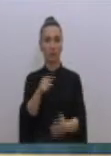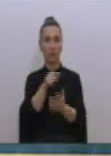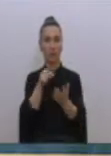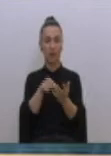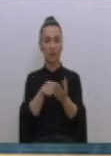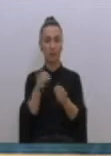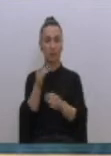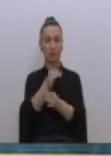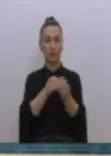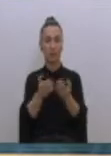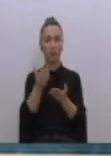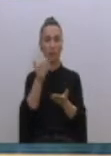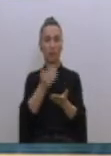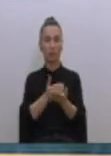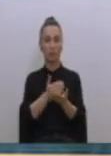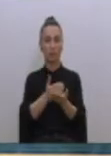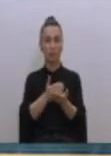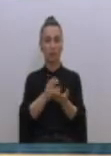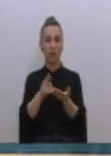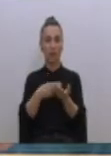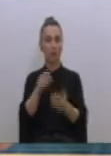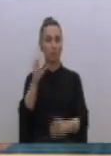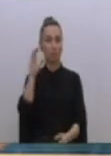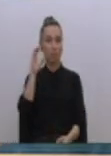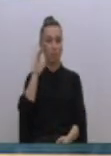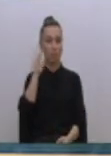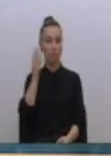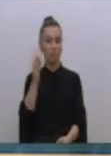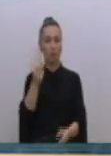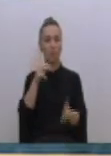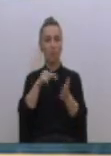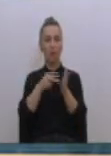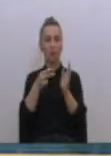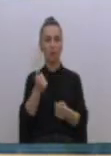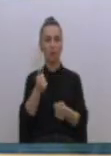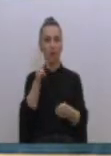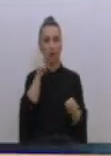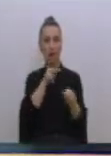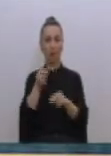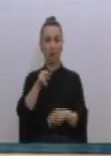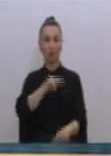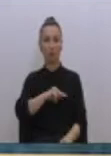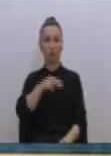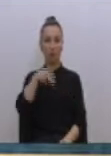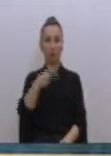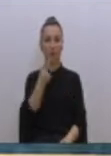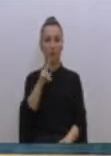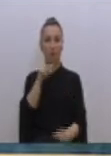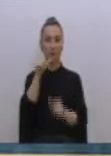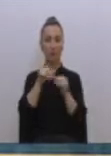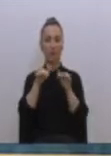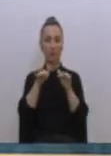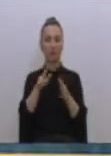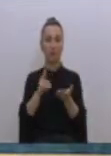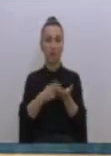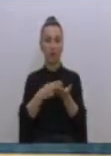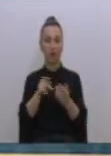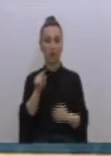საკითხის განხემდე ანგარიშების მოსმენა ბიუჯეტის შესრულების ანგარიში 2022 წლის საქმიანობის